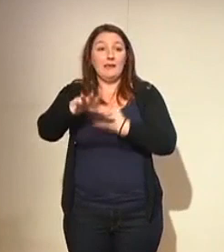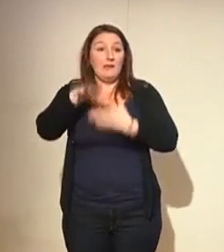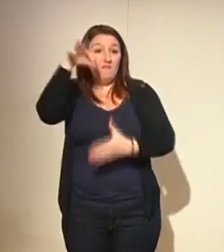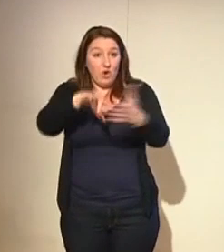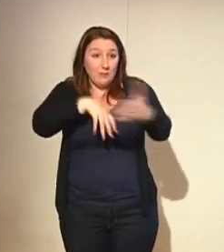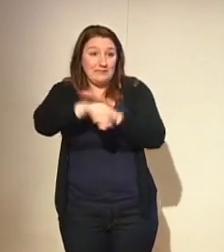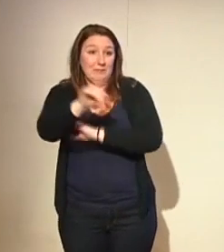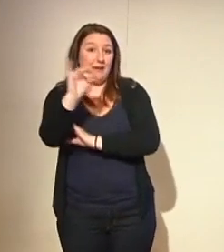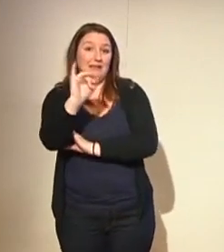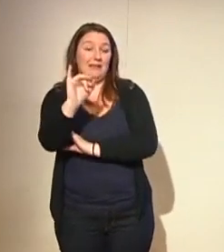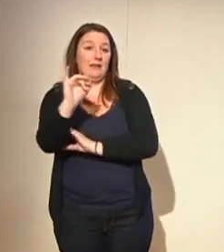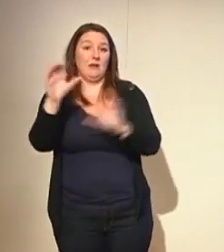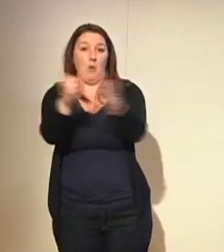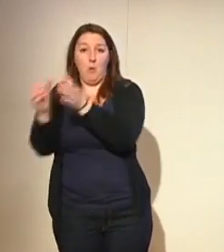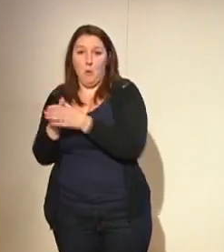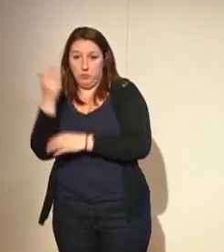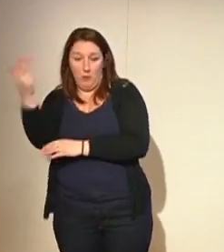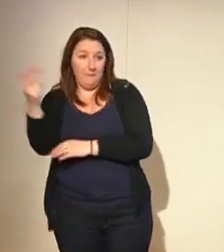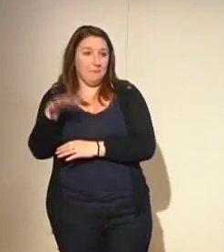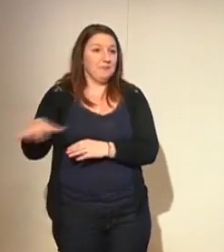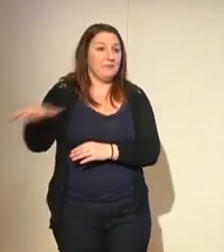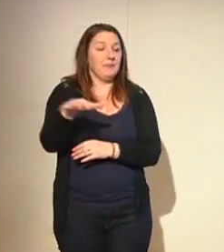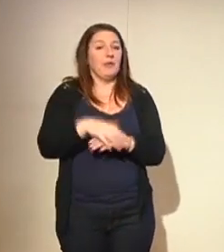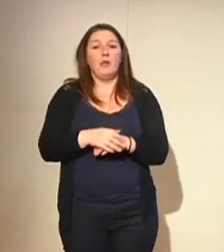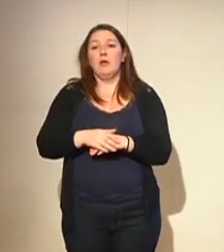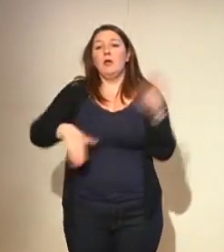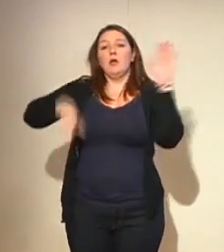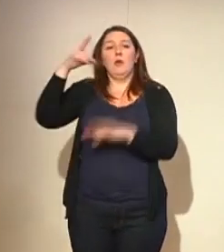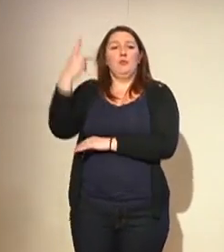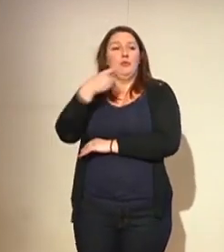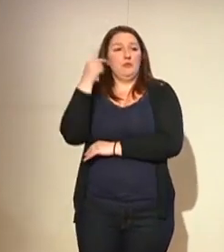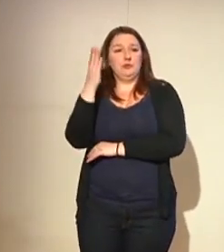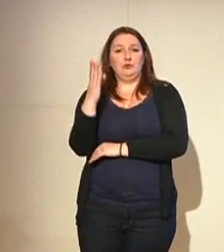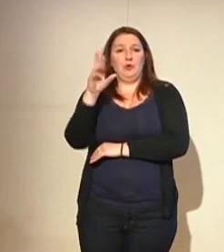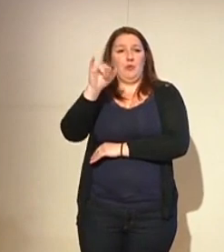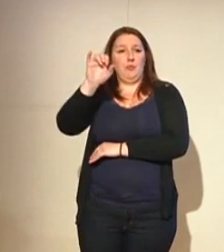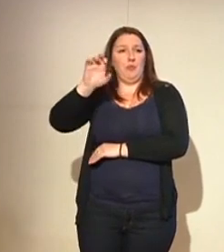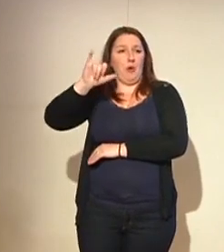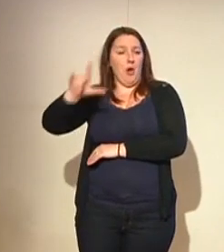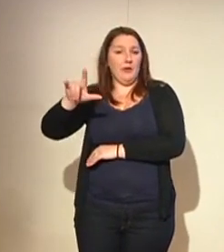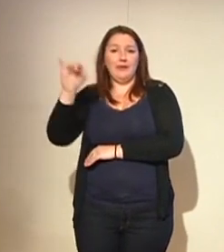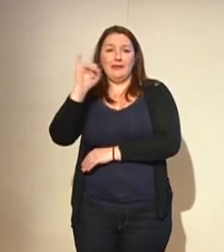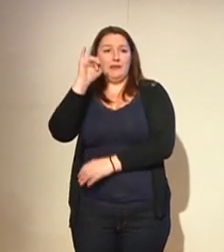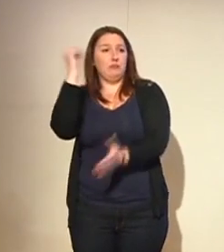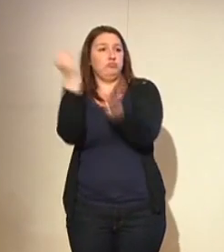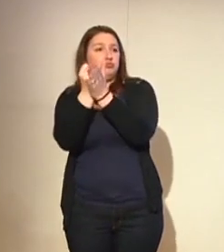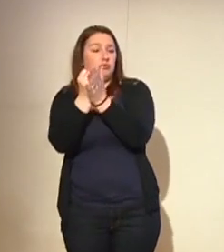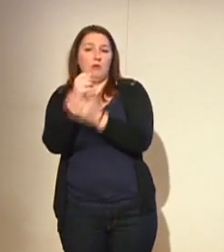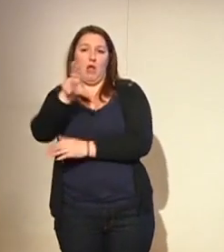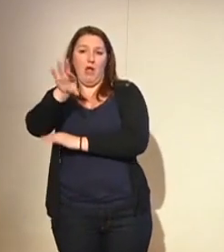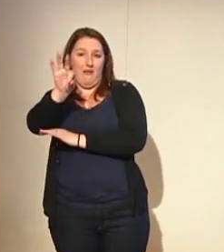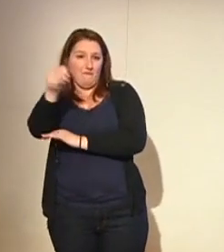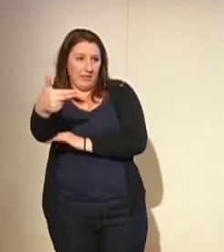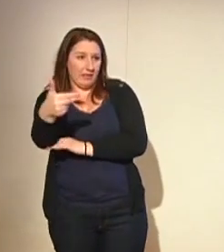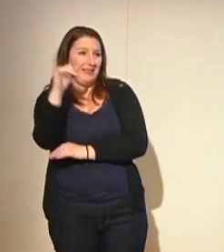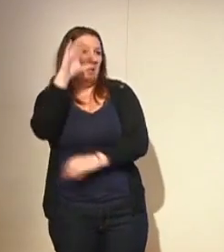vote les trois autres groupes et pour la candidature de Monsieur breu qui est pour le Front National qui